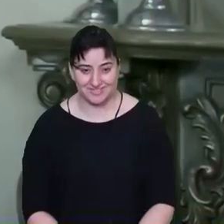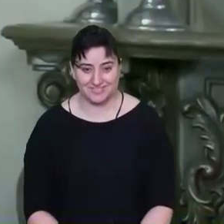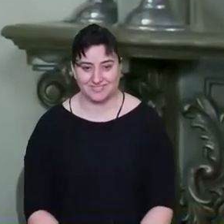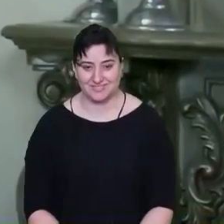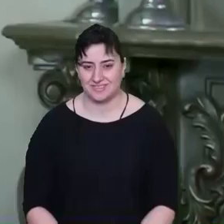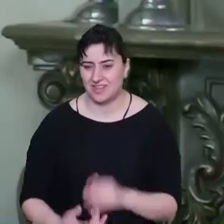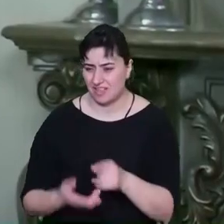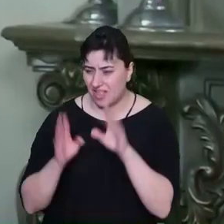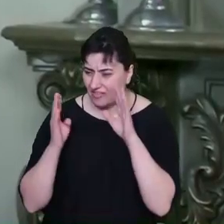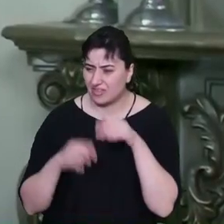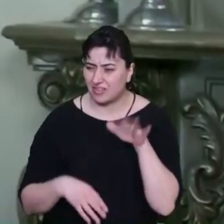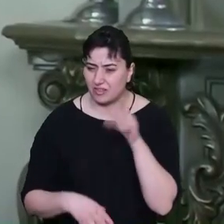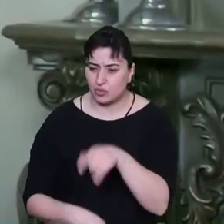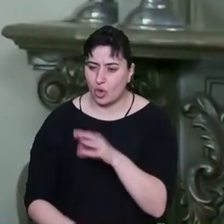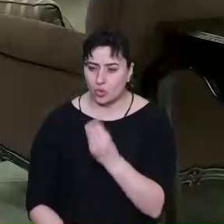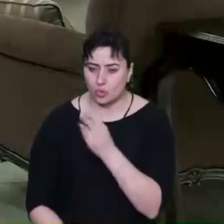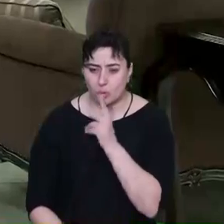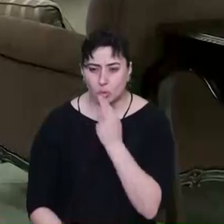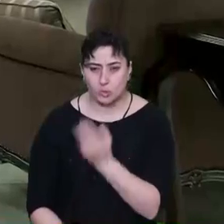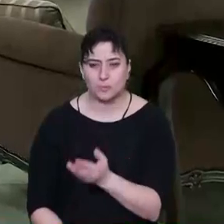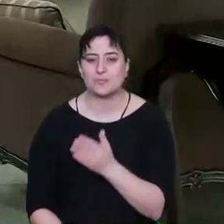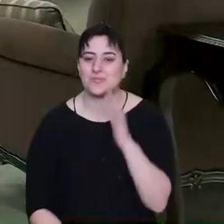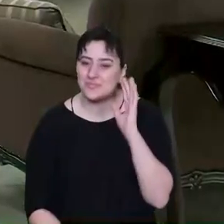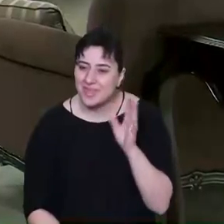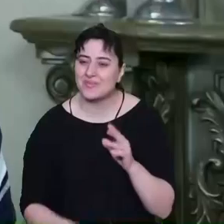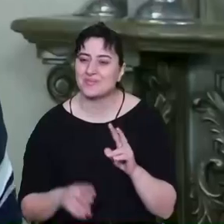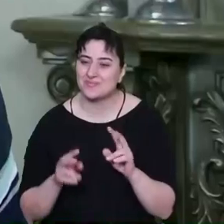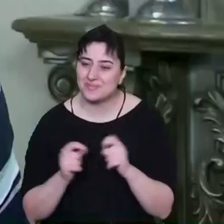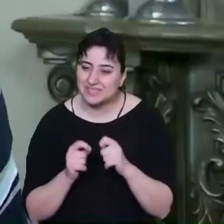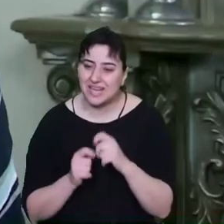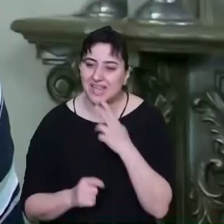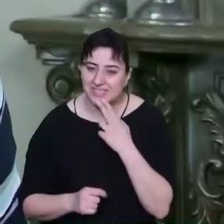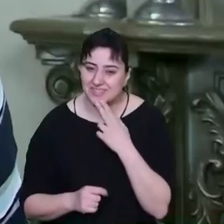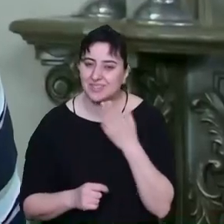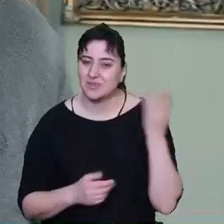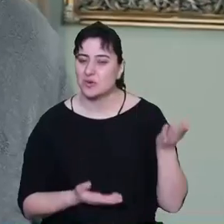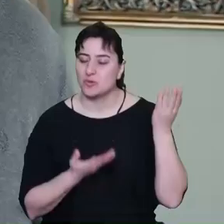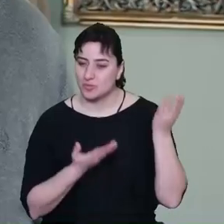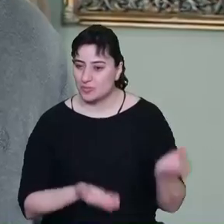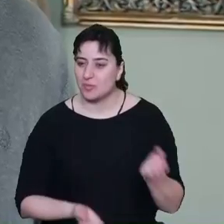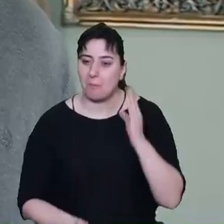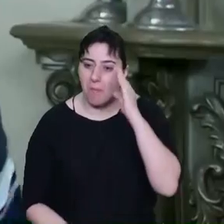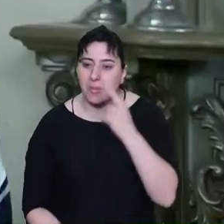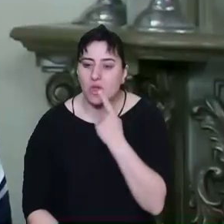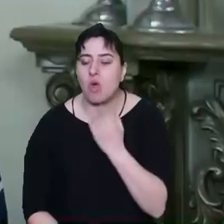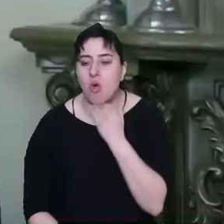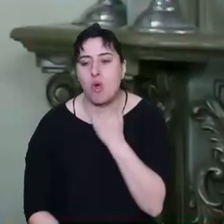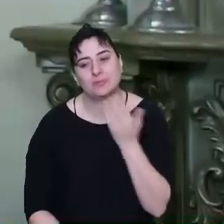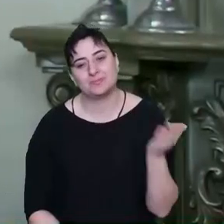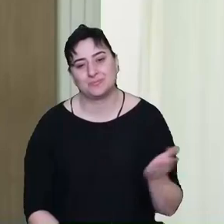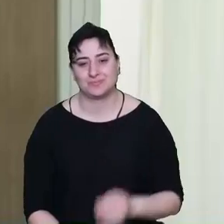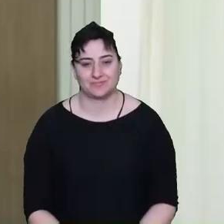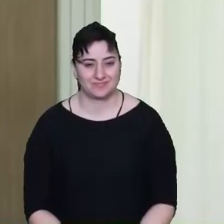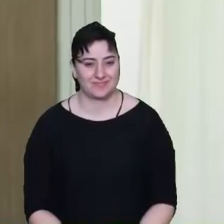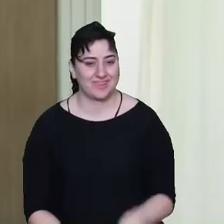Oğlum şu hayvan bile seninle güzel konuşuyor. Merhabalar Başak Hanım. Yanındaki Kutte de merhaba diyecek ama bir türlü